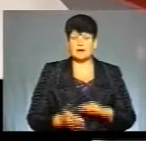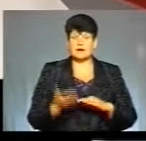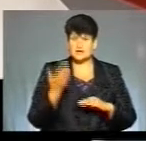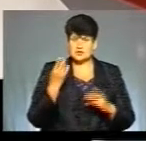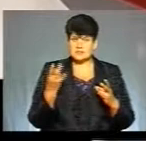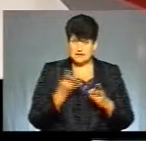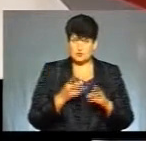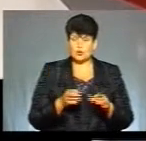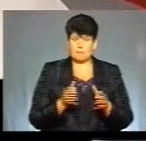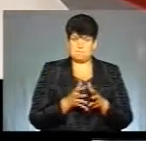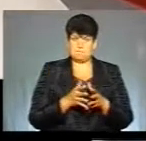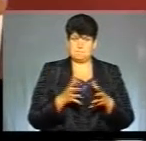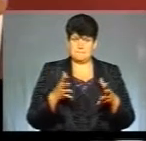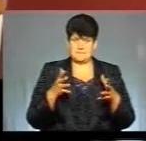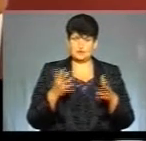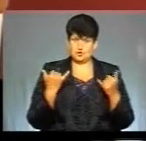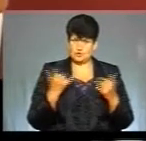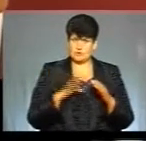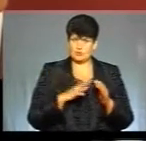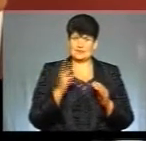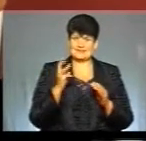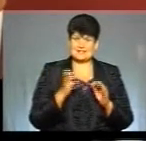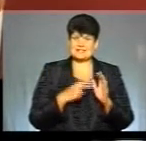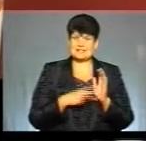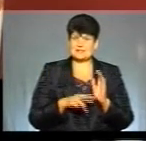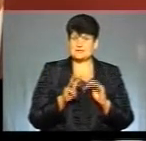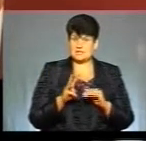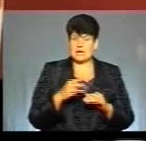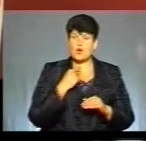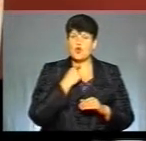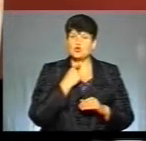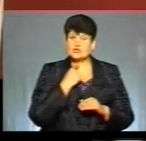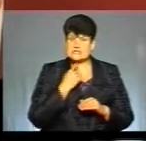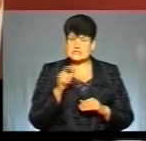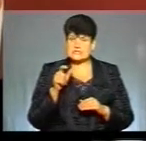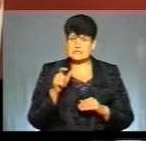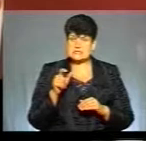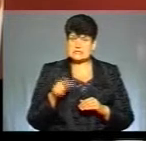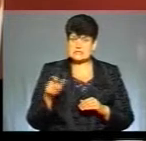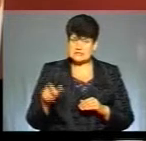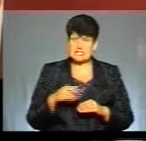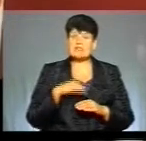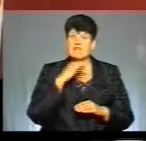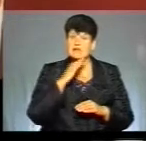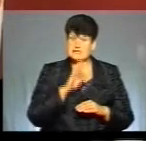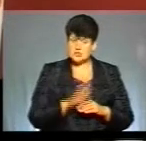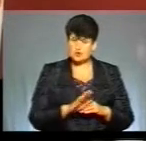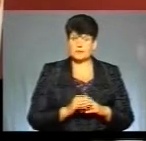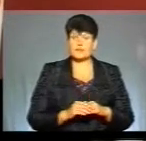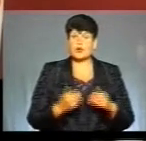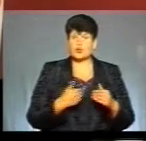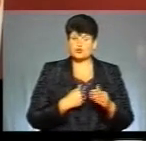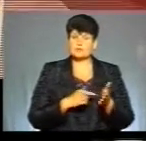конституційна більшість, але ми сьогодні мали 373 голоси народних депутатів, і цього вистачило.